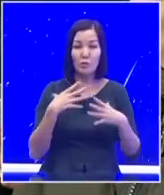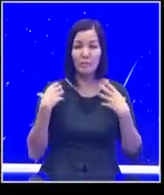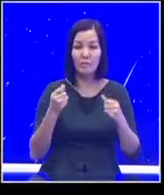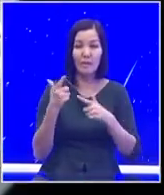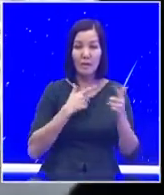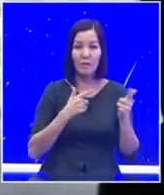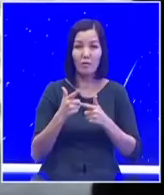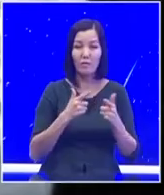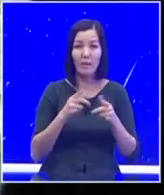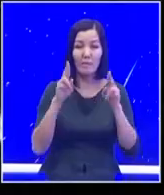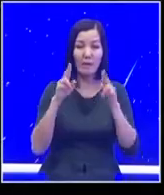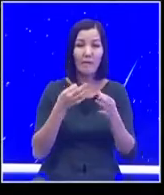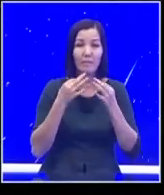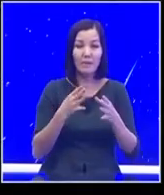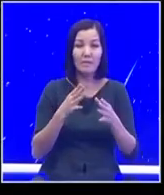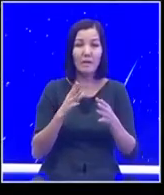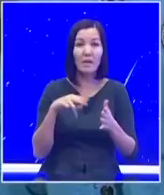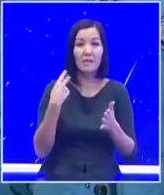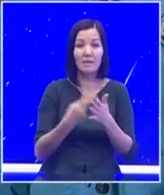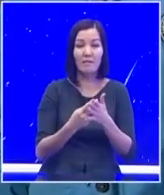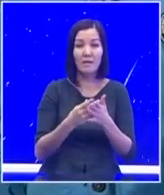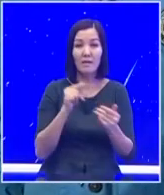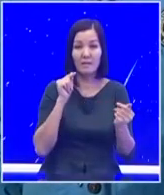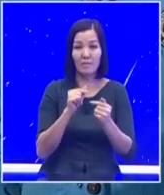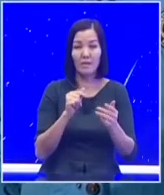подготовки. Правила просты – завалить своего соперника.